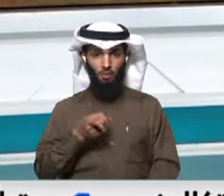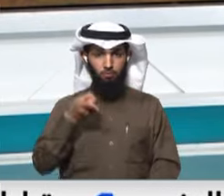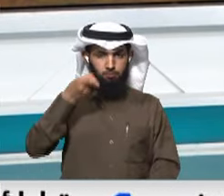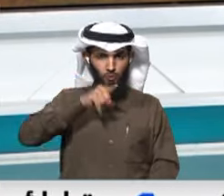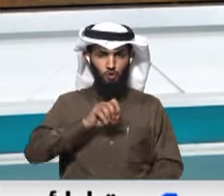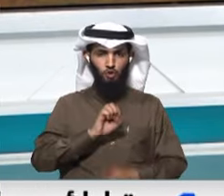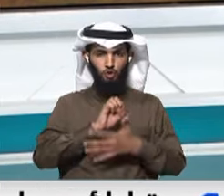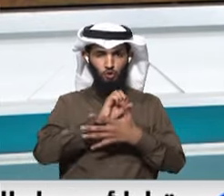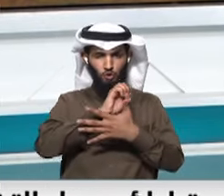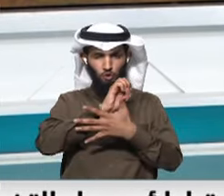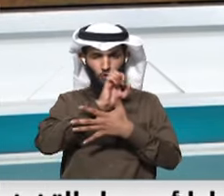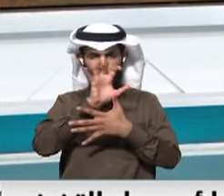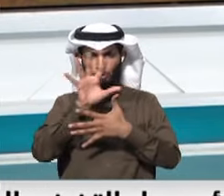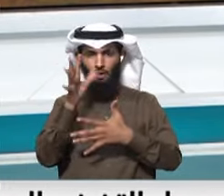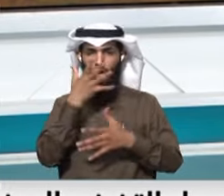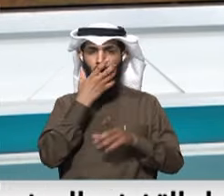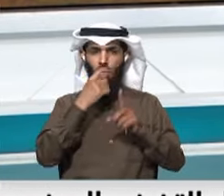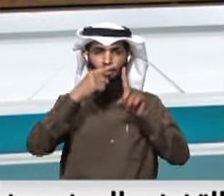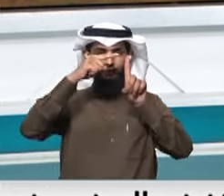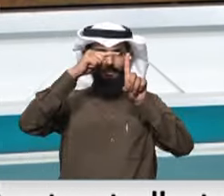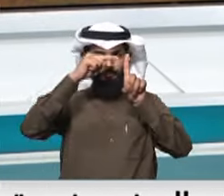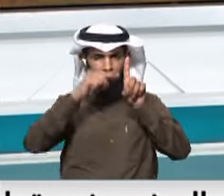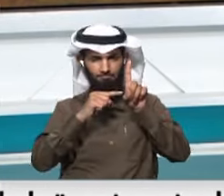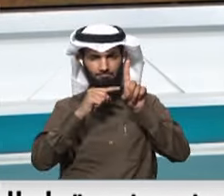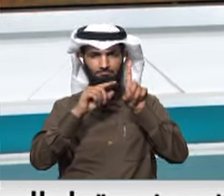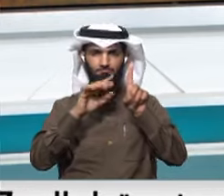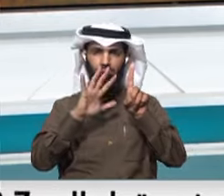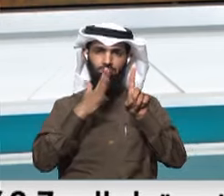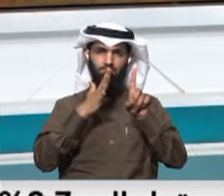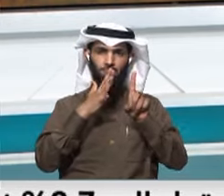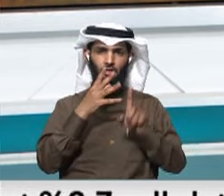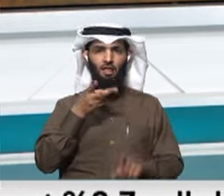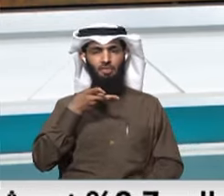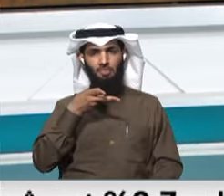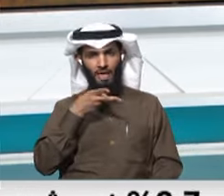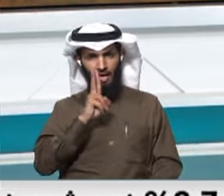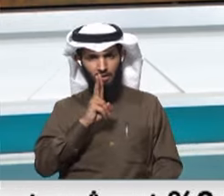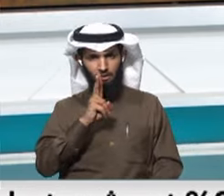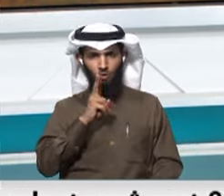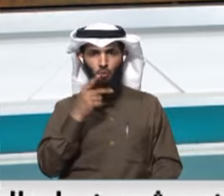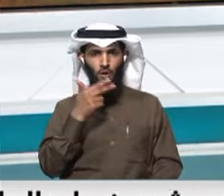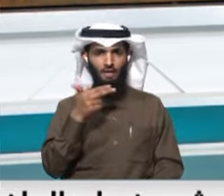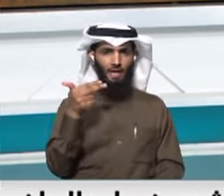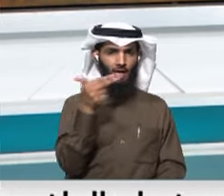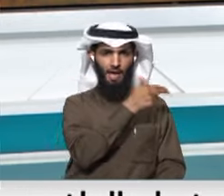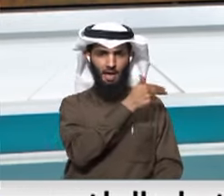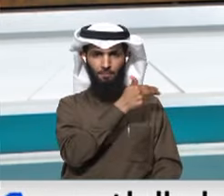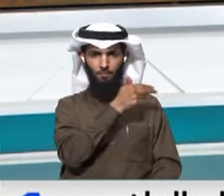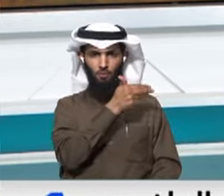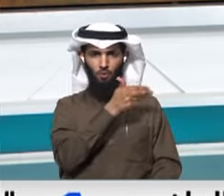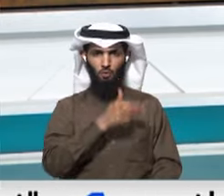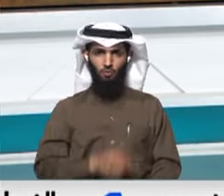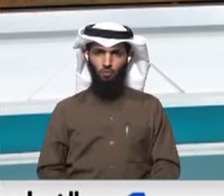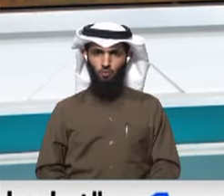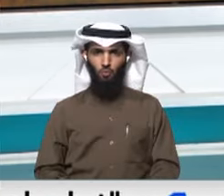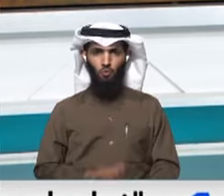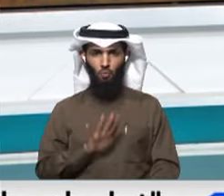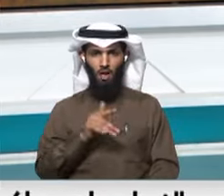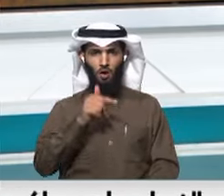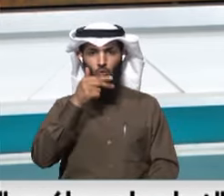الغد بمشيئة الله، درجات الحرارة الصغرى متوقعة متفاوتة ما بين 12 درجة مئوية في المناطق الغربية من دولة الكويت، المناطق